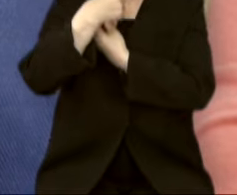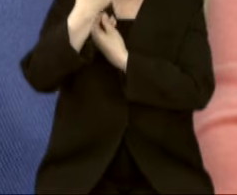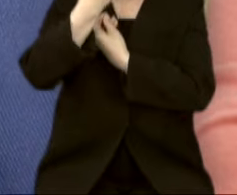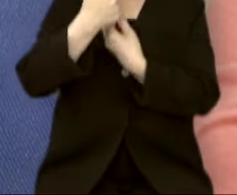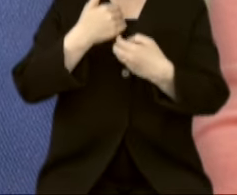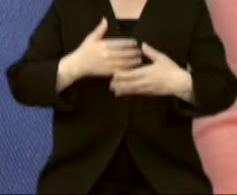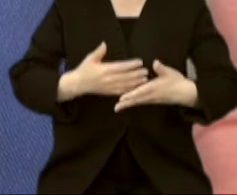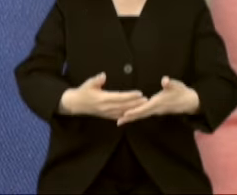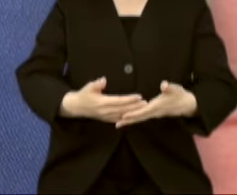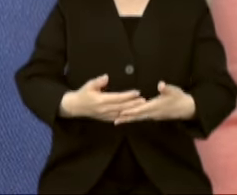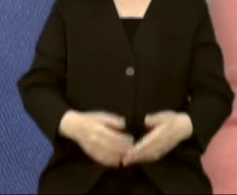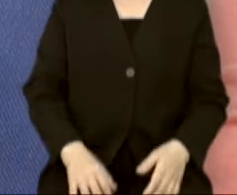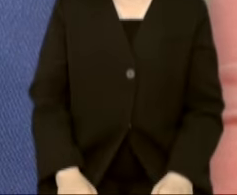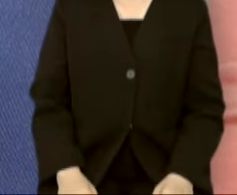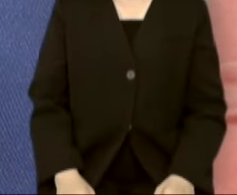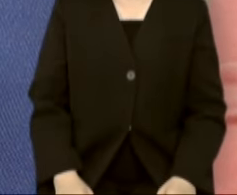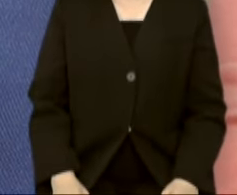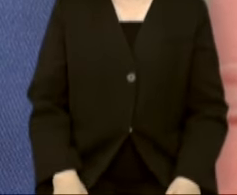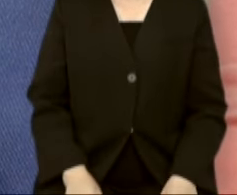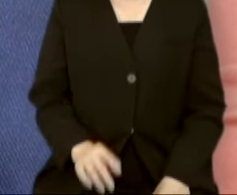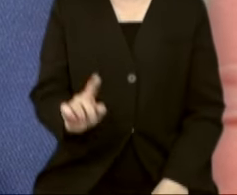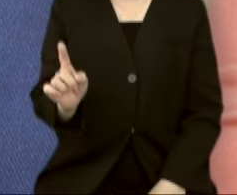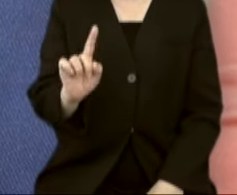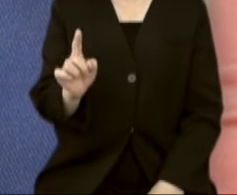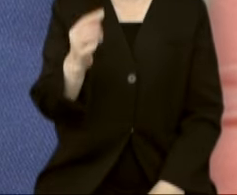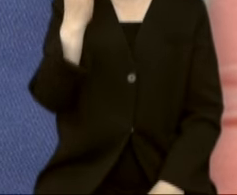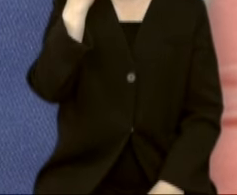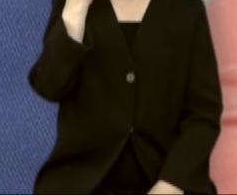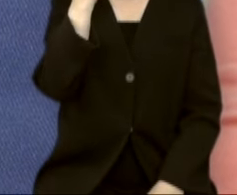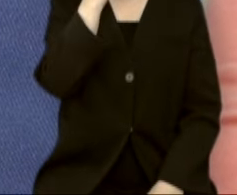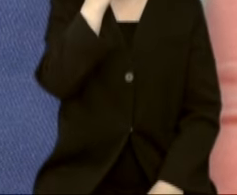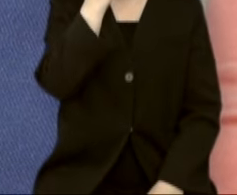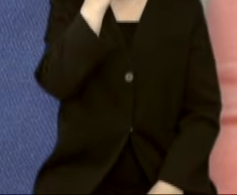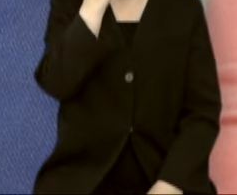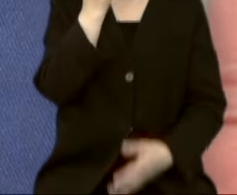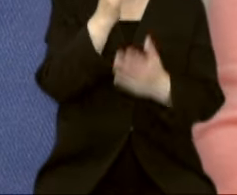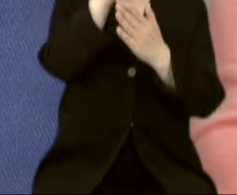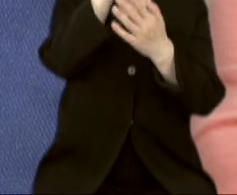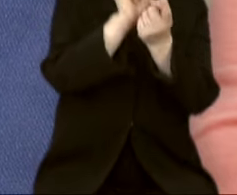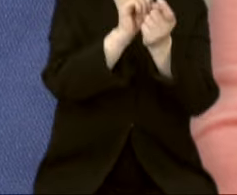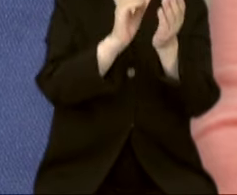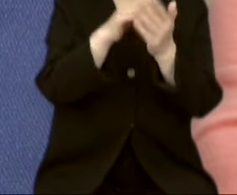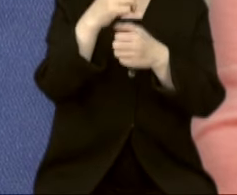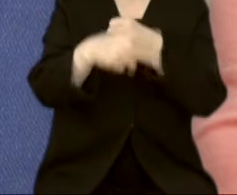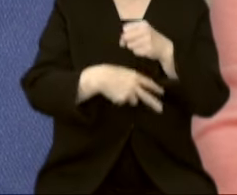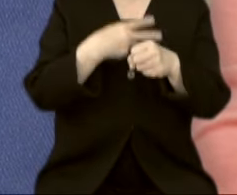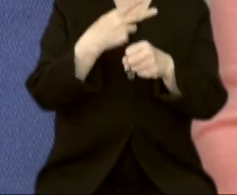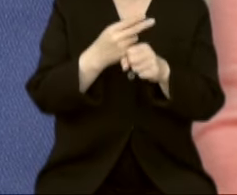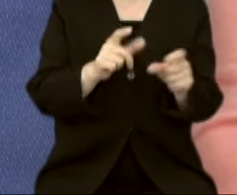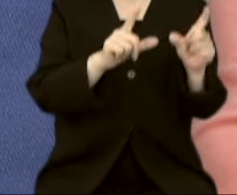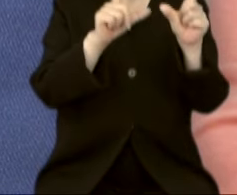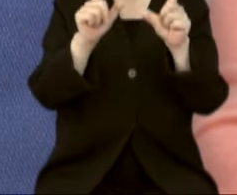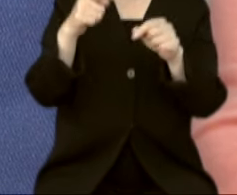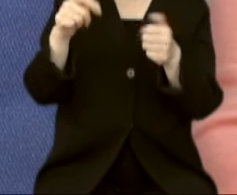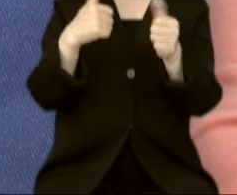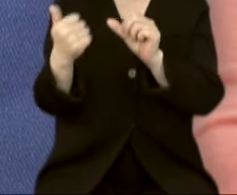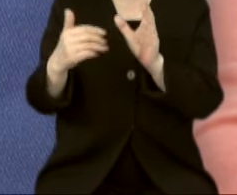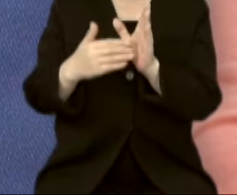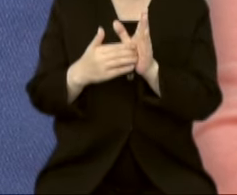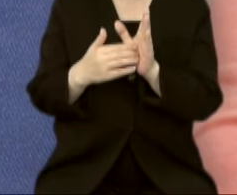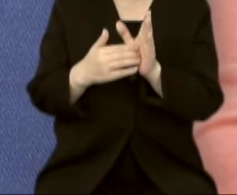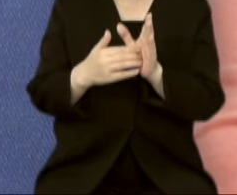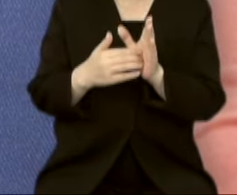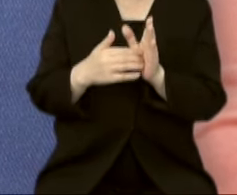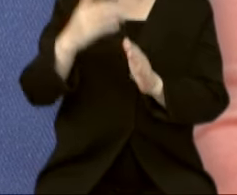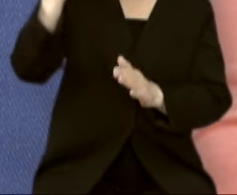저 배가 이렇게 굽고 있었어요. 뭐 해놨냐면 무슨 먹이 물어서. 그래서 2년 동안 살게 돼요. 그 다음에 죽어요. 네,